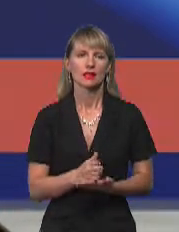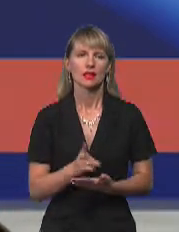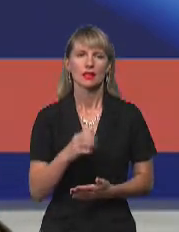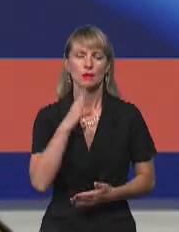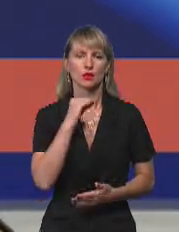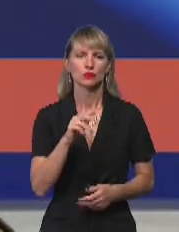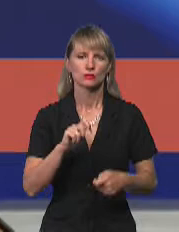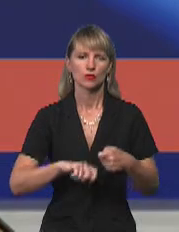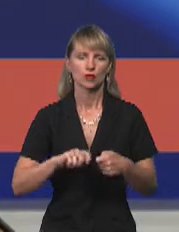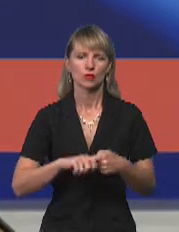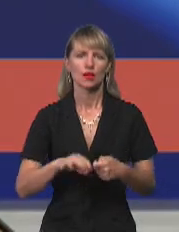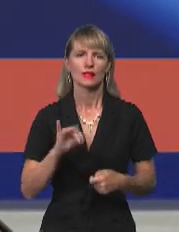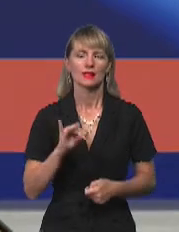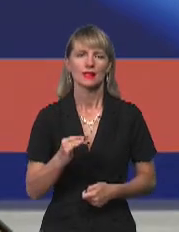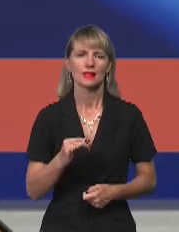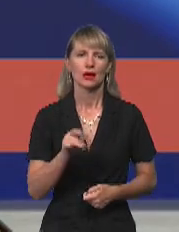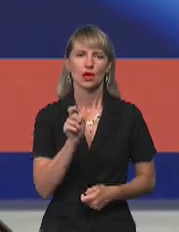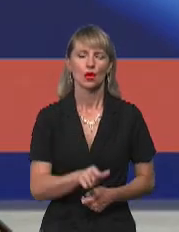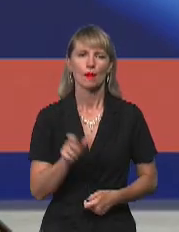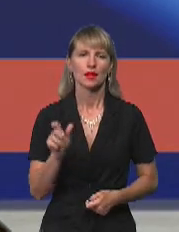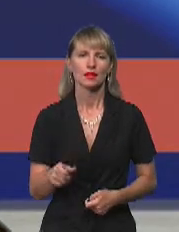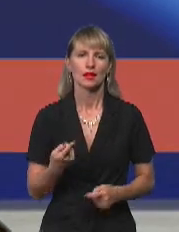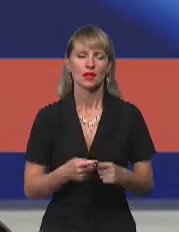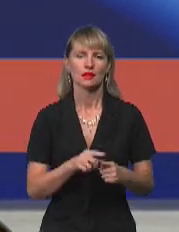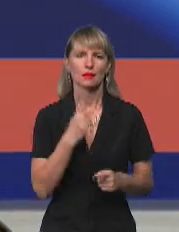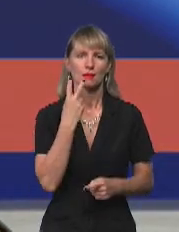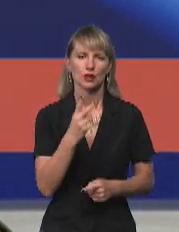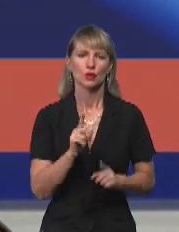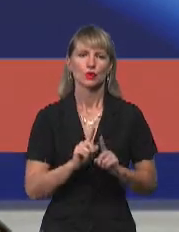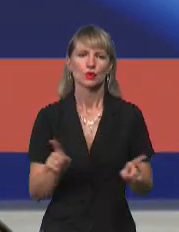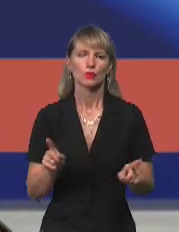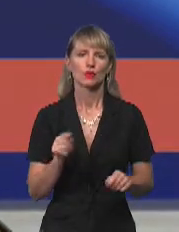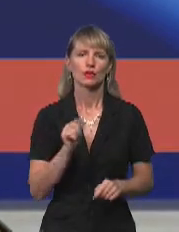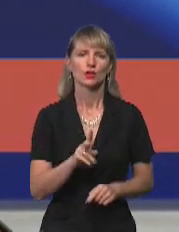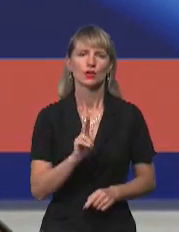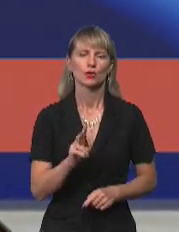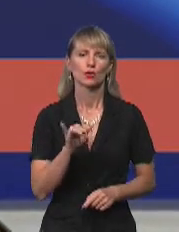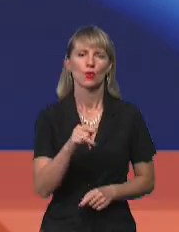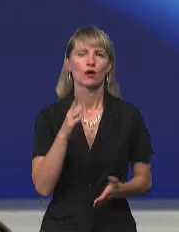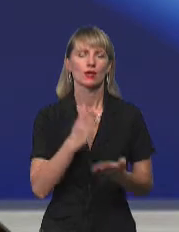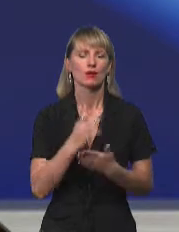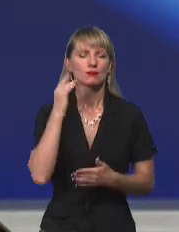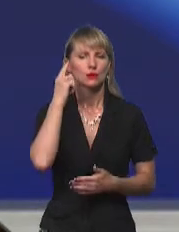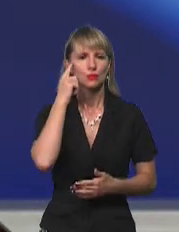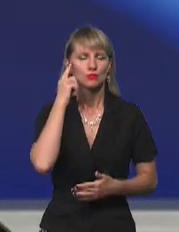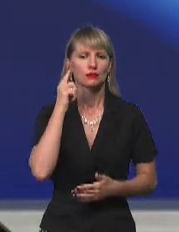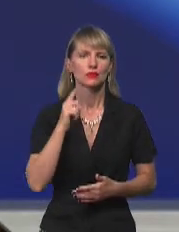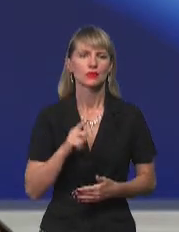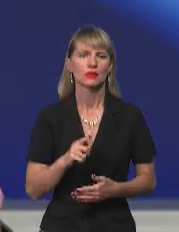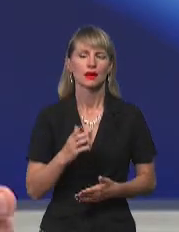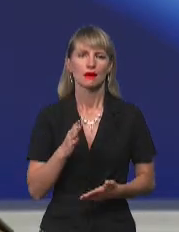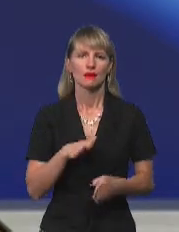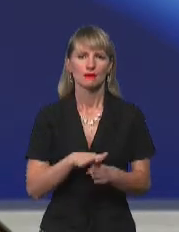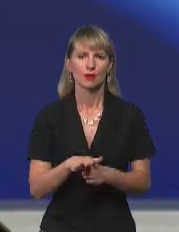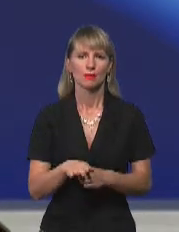маршруті патрулювання, і громадяни це бачать, а особливо, якщо ті, в кого там закралась думка, да, здійснити